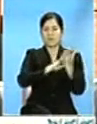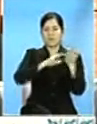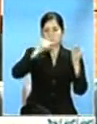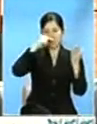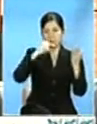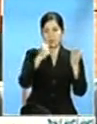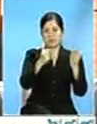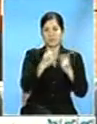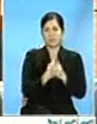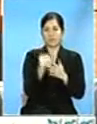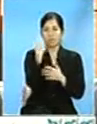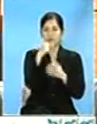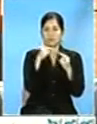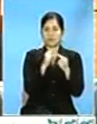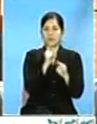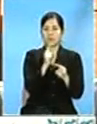มีใครเถียงไหมฮะ